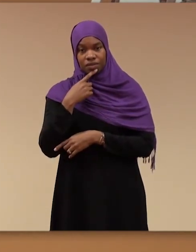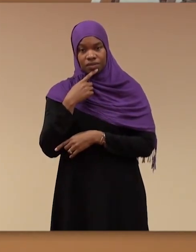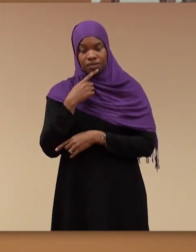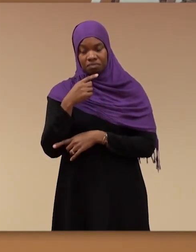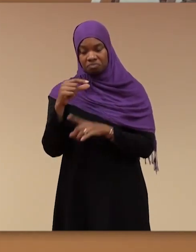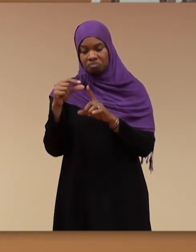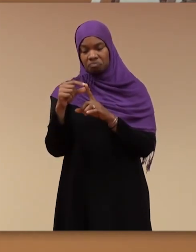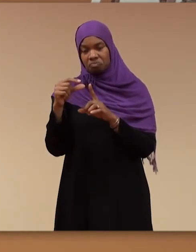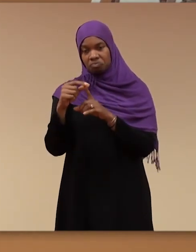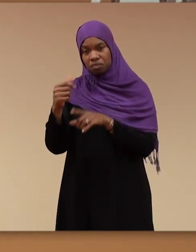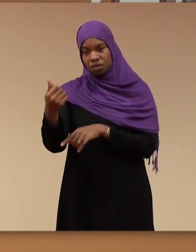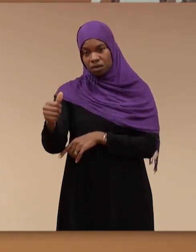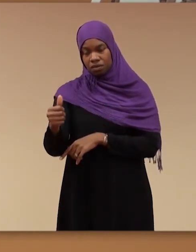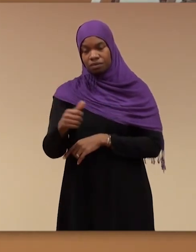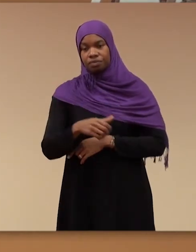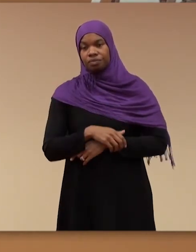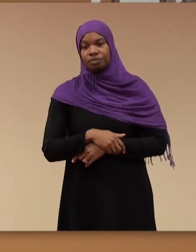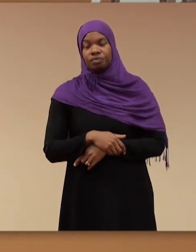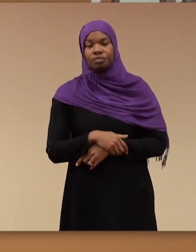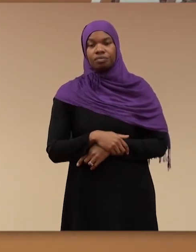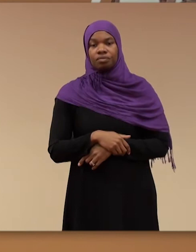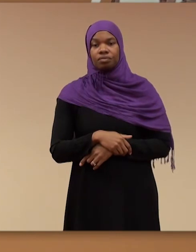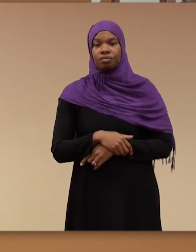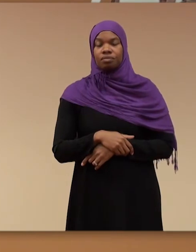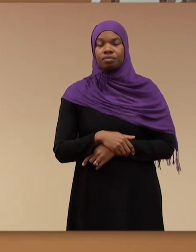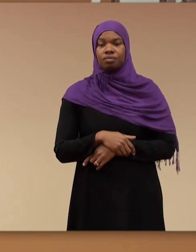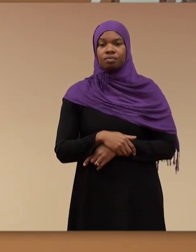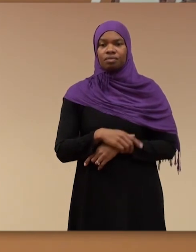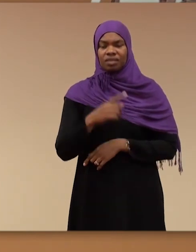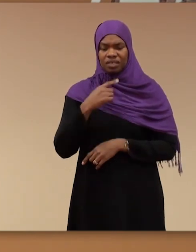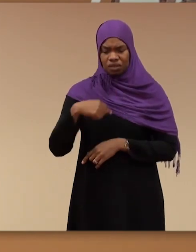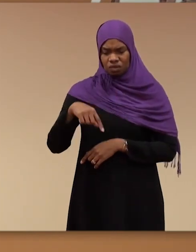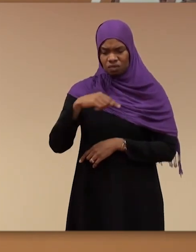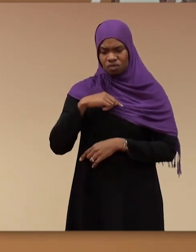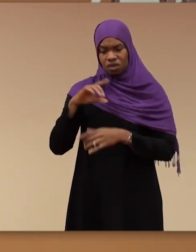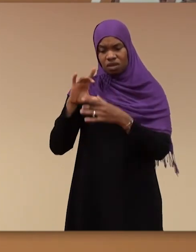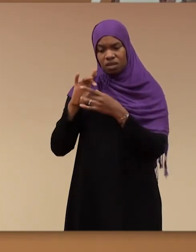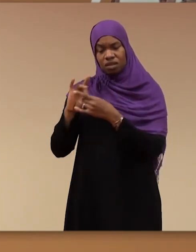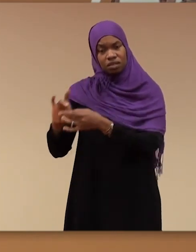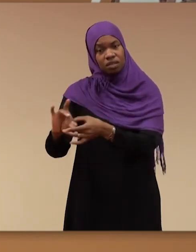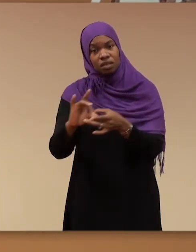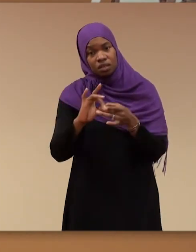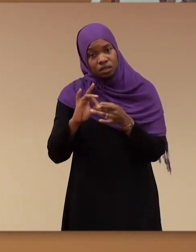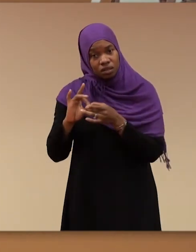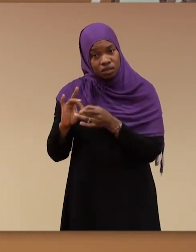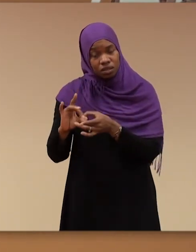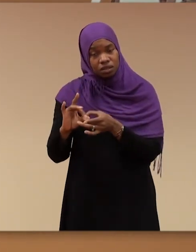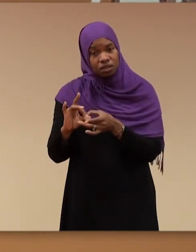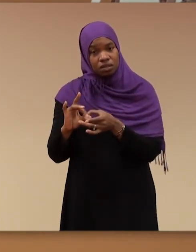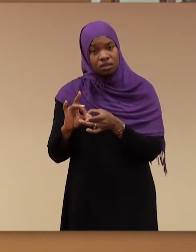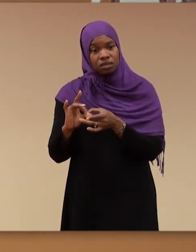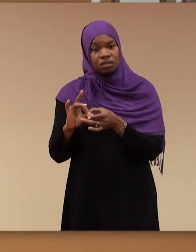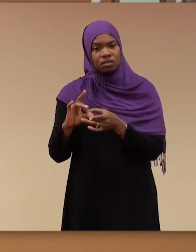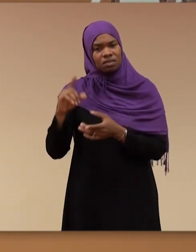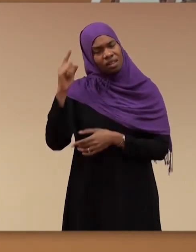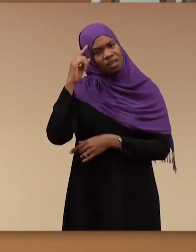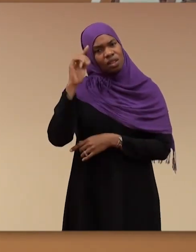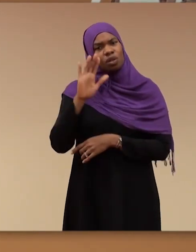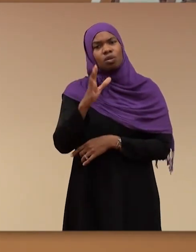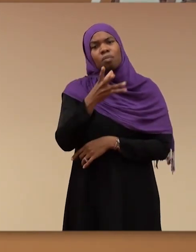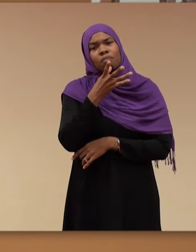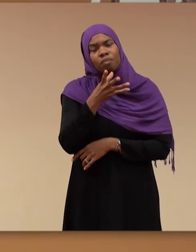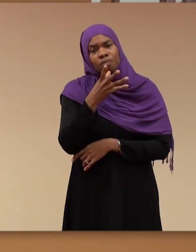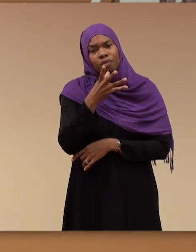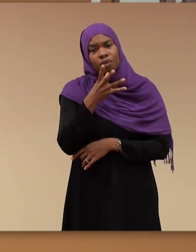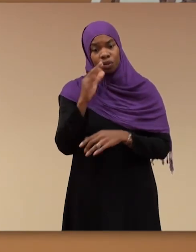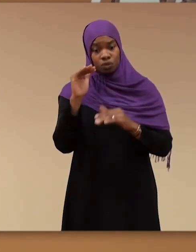بَعْضٍ. Even they tell you, we are so much connected. Who is the woman you're talking about? Your mother? Are you better than your mother? Nobody would